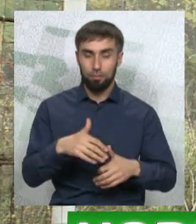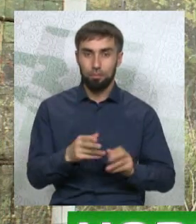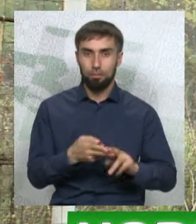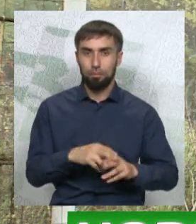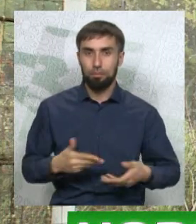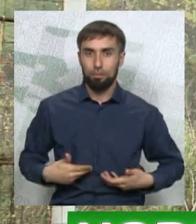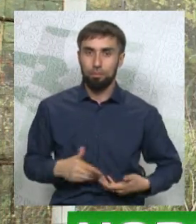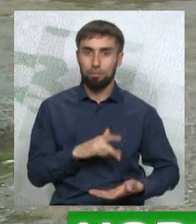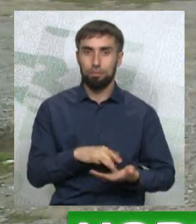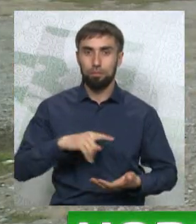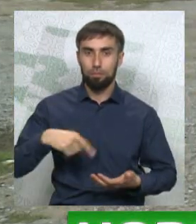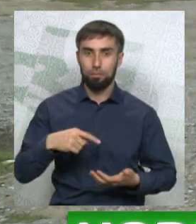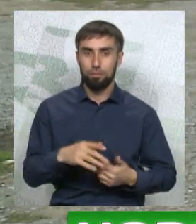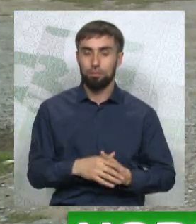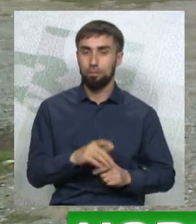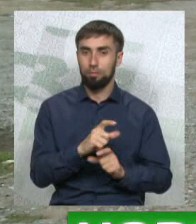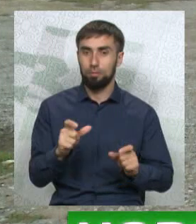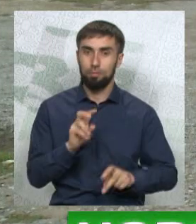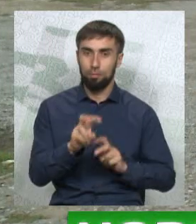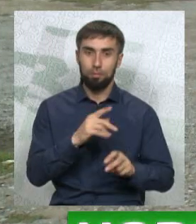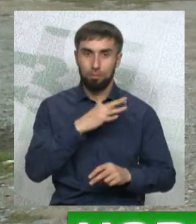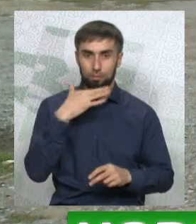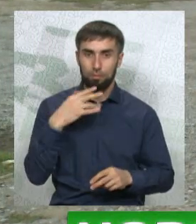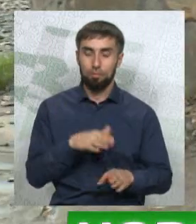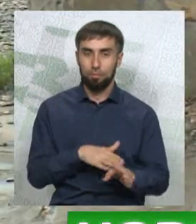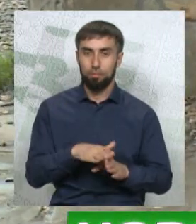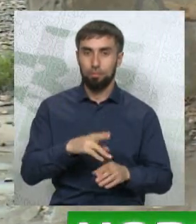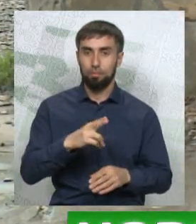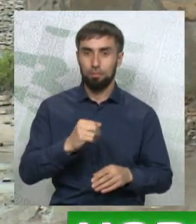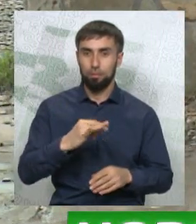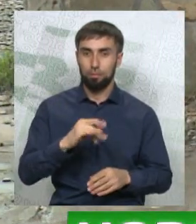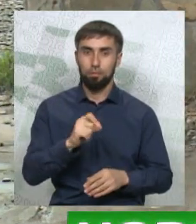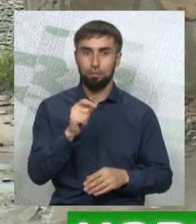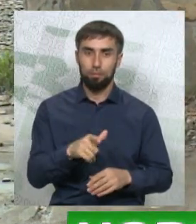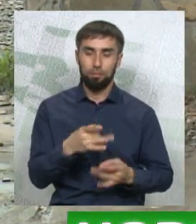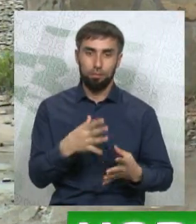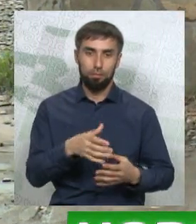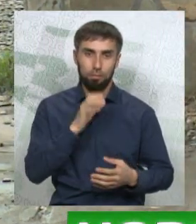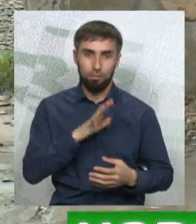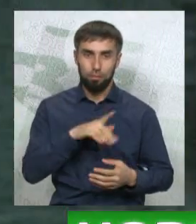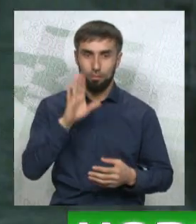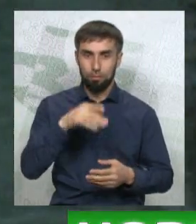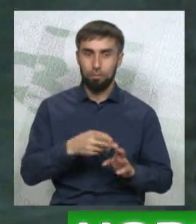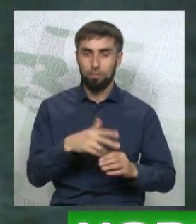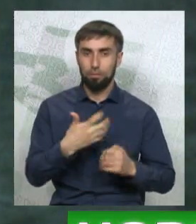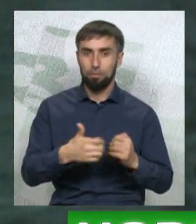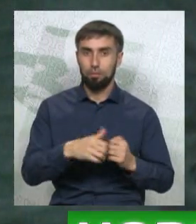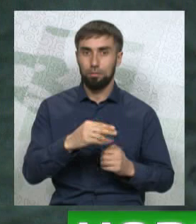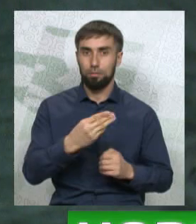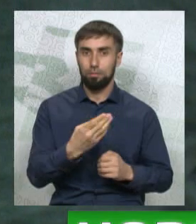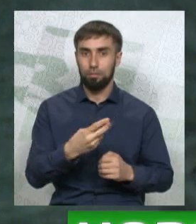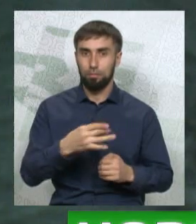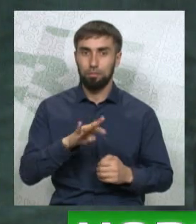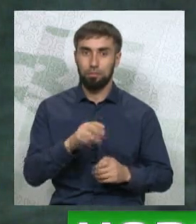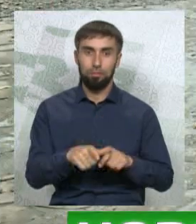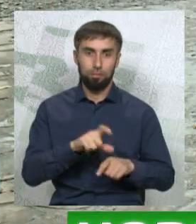это жители города карабулак людей приезжает много наполняют канистры бутылки просто пьют вода здесь средний щелочная и очень